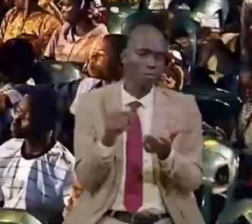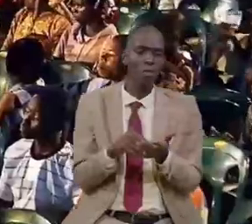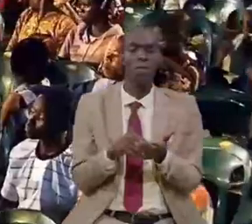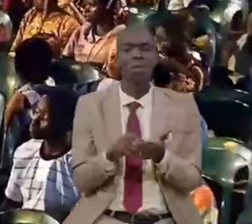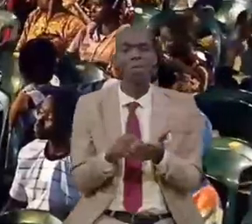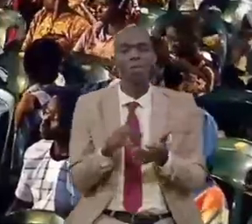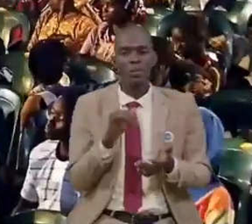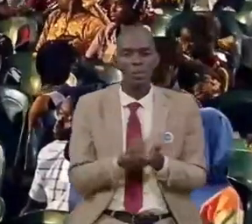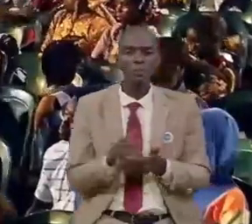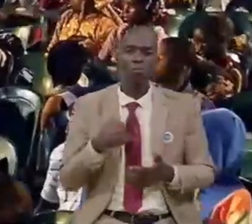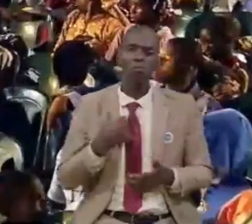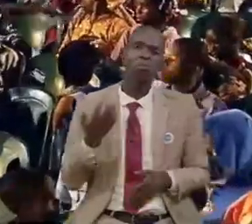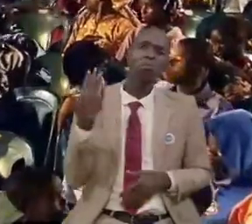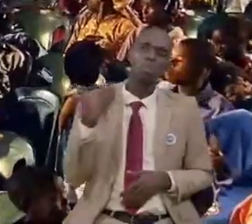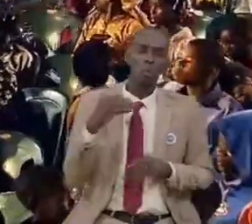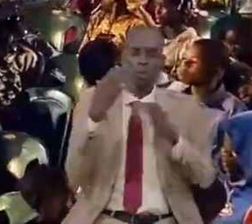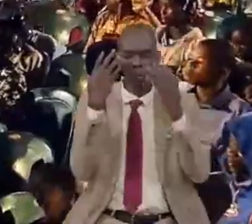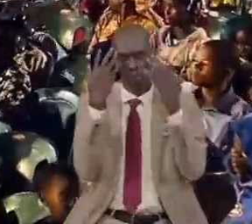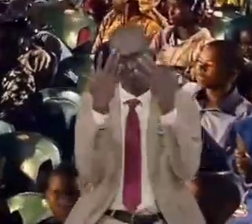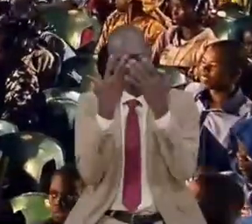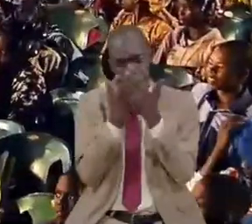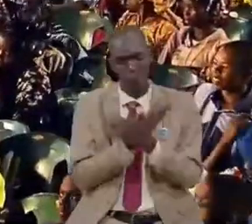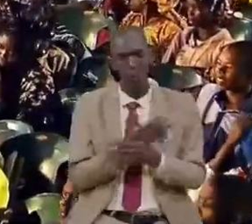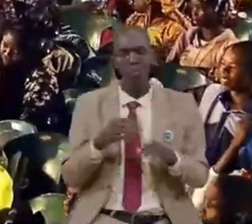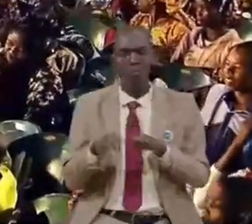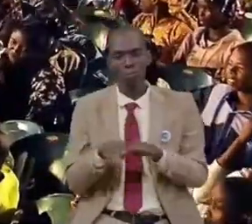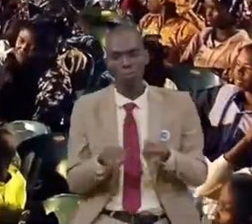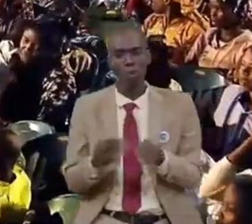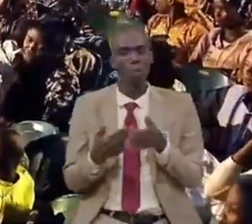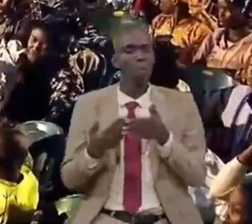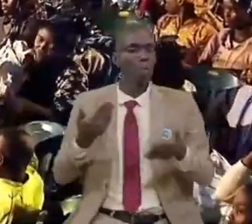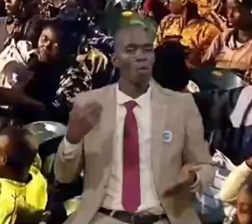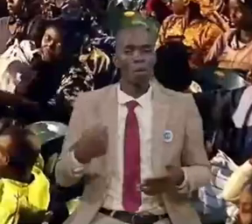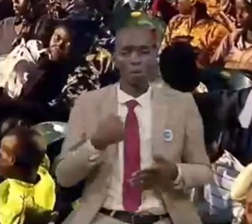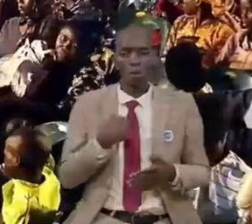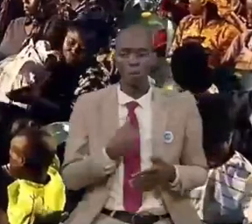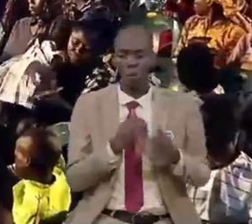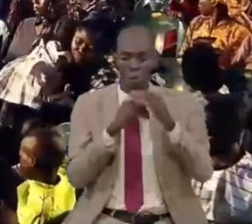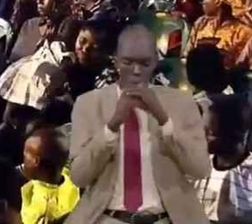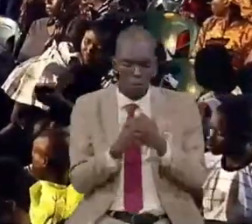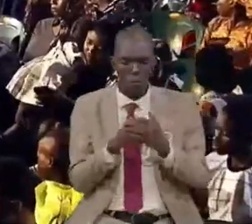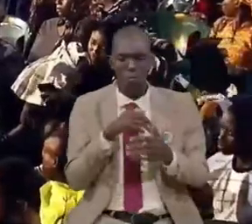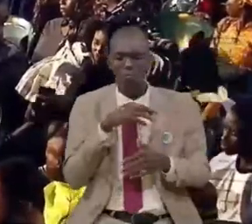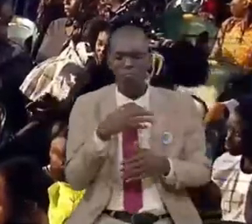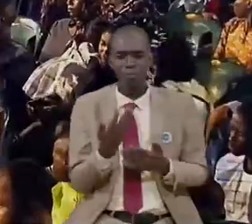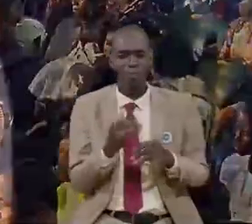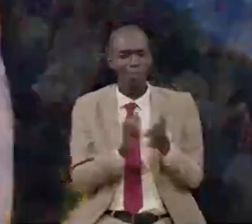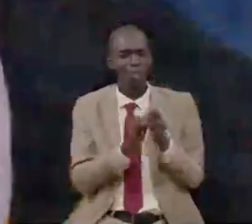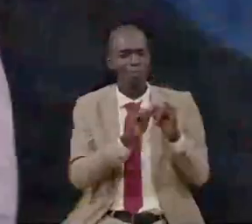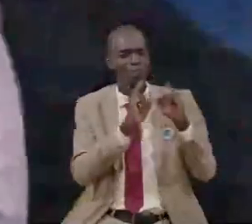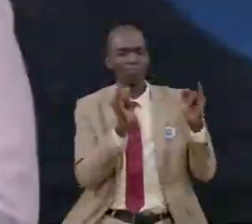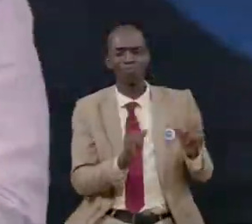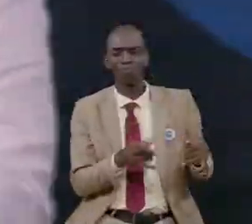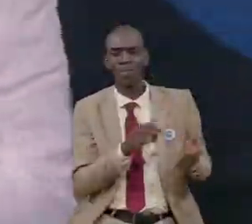ténèbres, je ne suis plus dans les ténèbres. J'adorais ces petits dieux qui ne sont pas de Dieu.